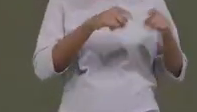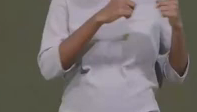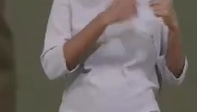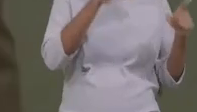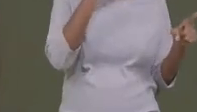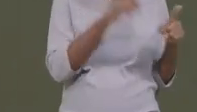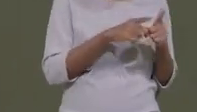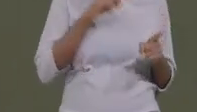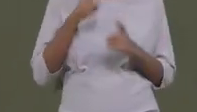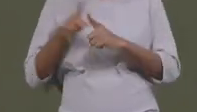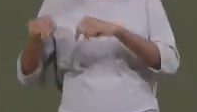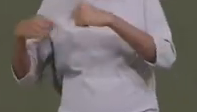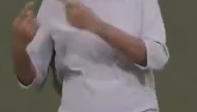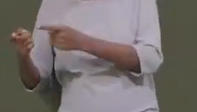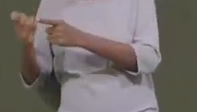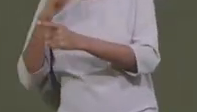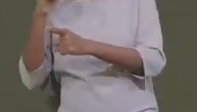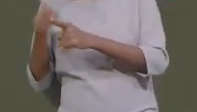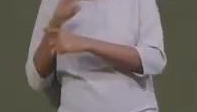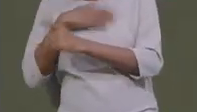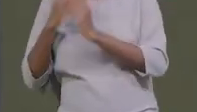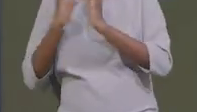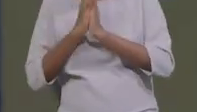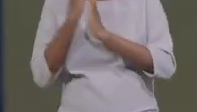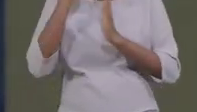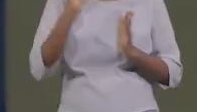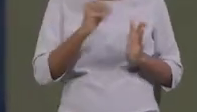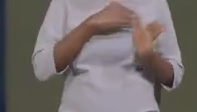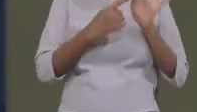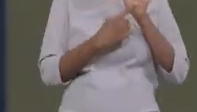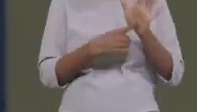allez vers les frères, les sœurs, allez vers les sœurs. Et priez pour eux.